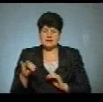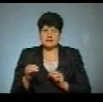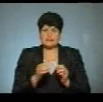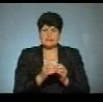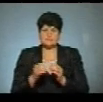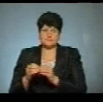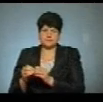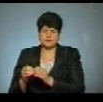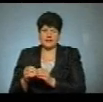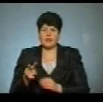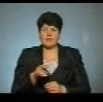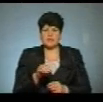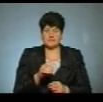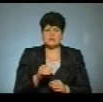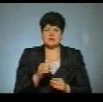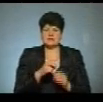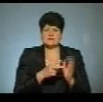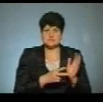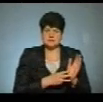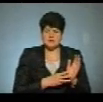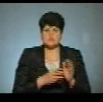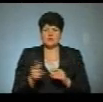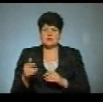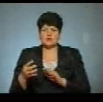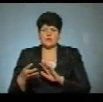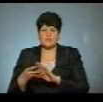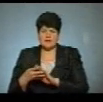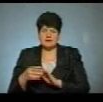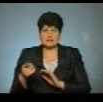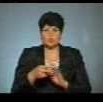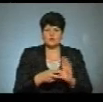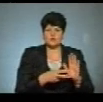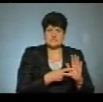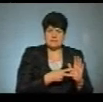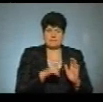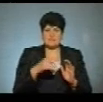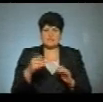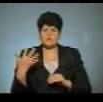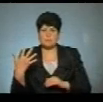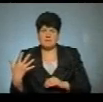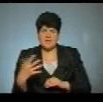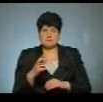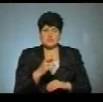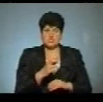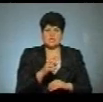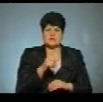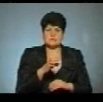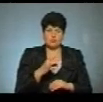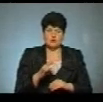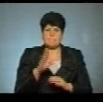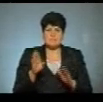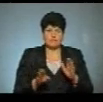10 хворих, Лановецькому – 18, Гусятинському – 9, Тернопільському – 7, Підгаєцькому – 5, Бережанському, Зборівському